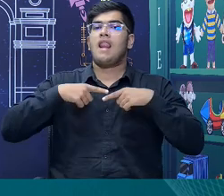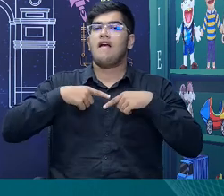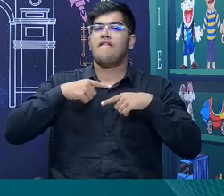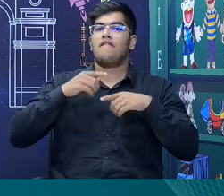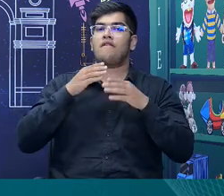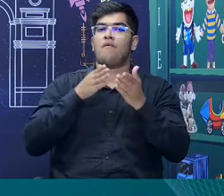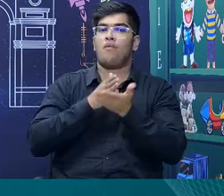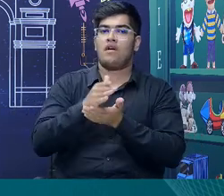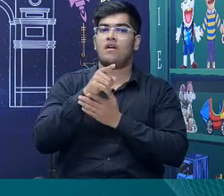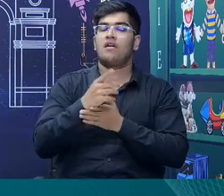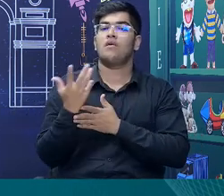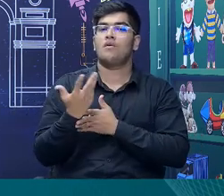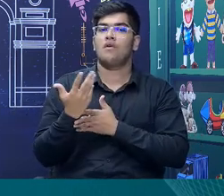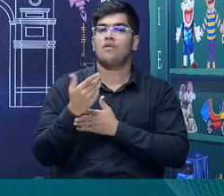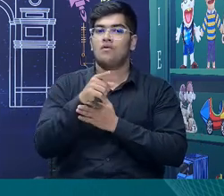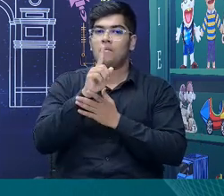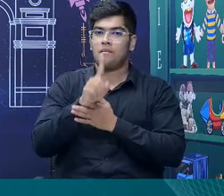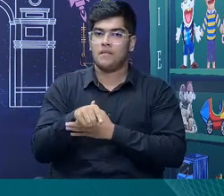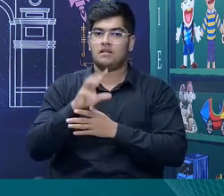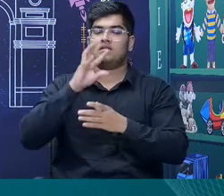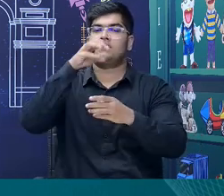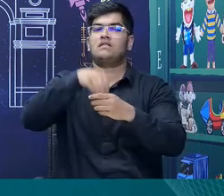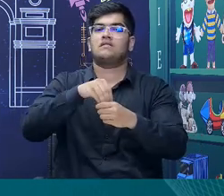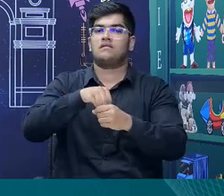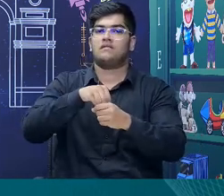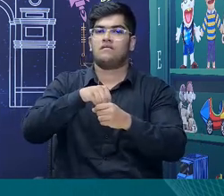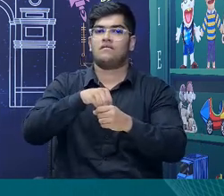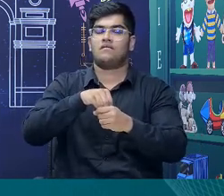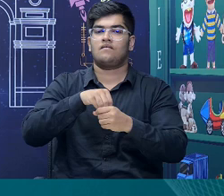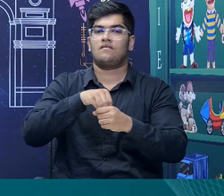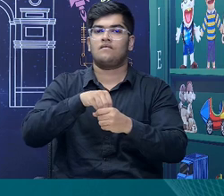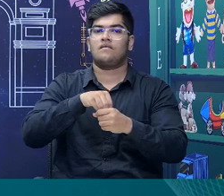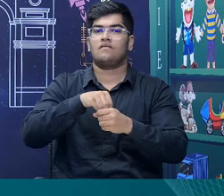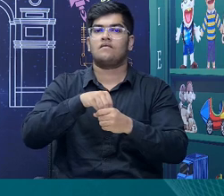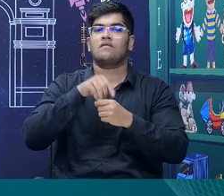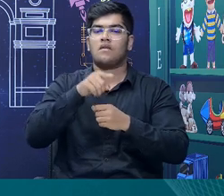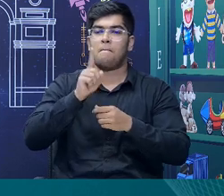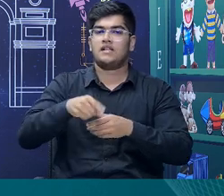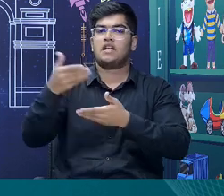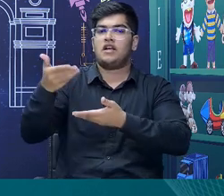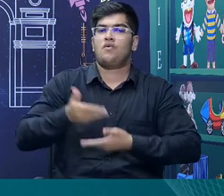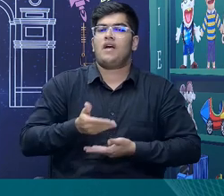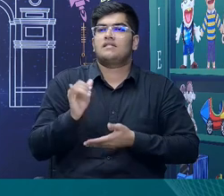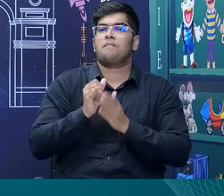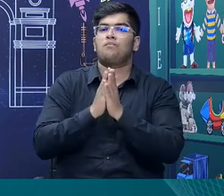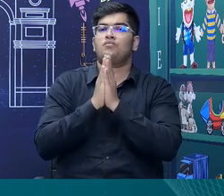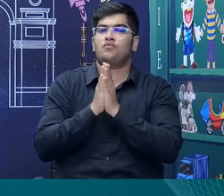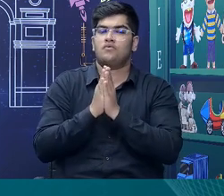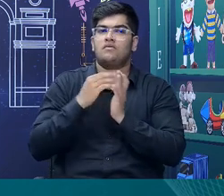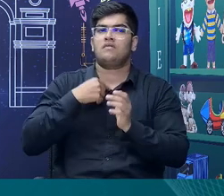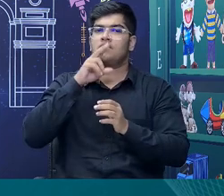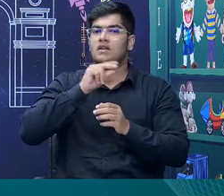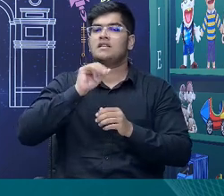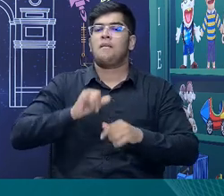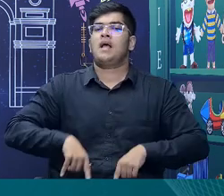गणेश जी की उसमें हम प्राण डालते प्राण को आमंत्रित करते हैं यानी की लाइफ